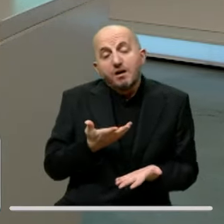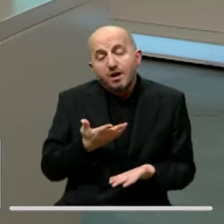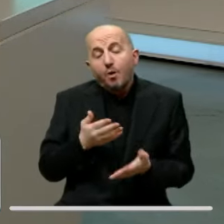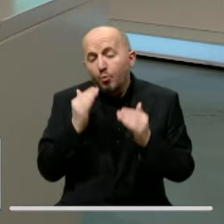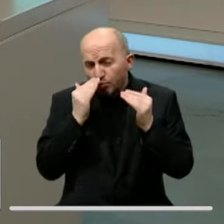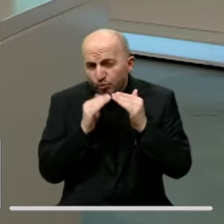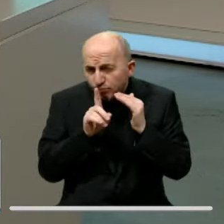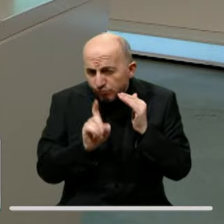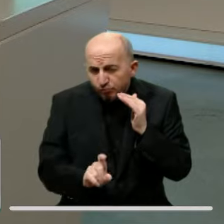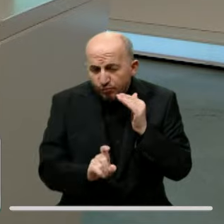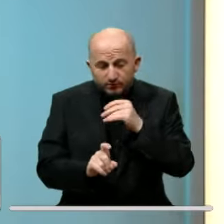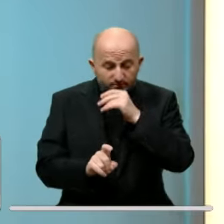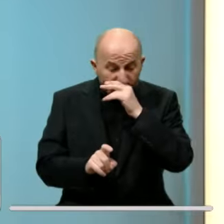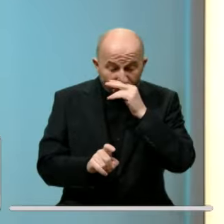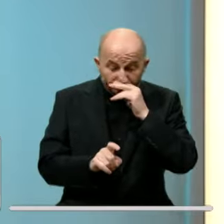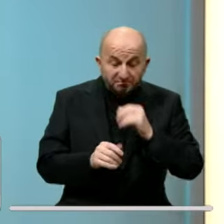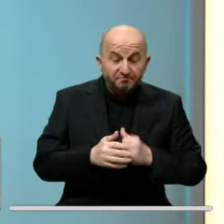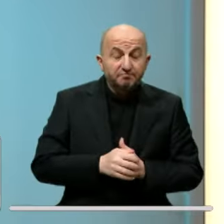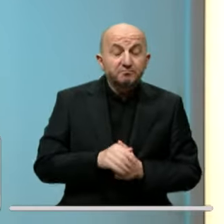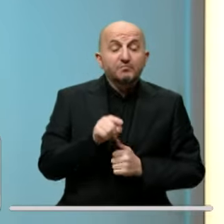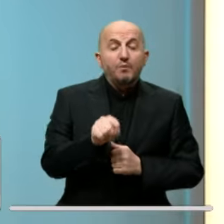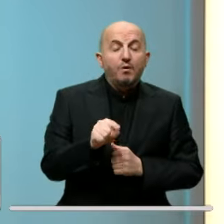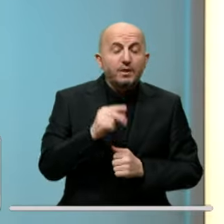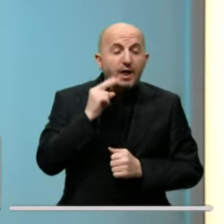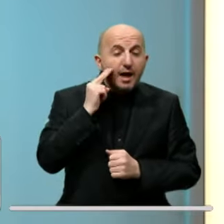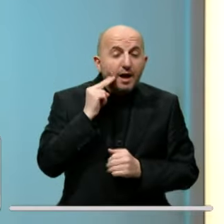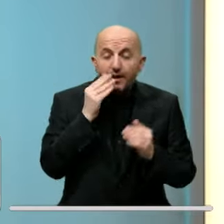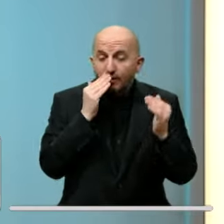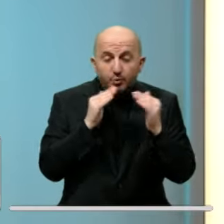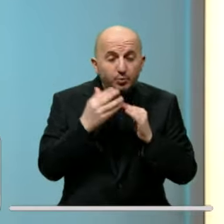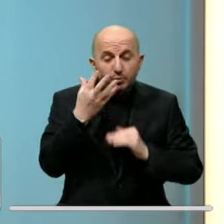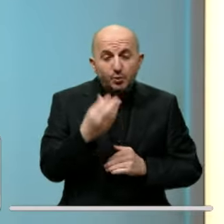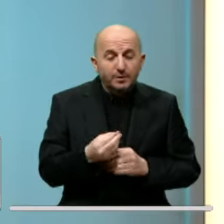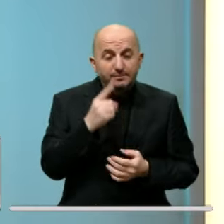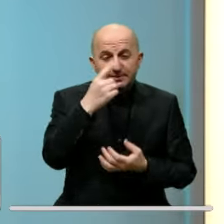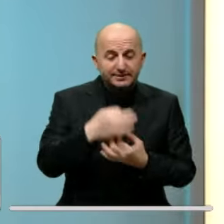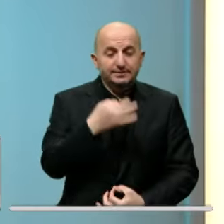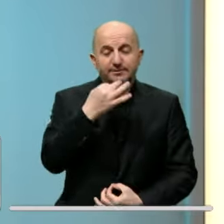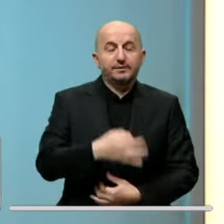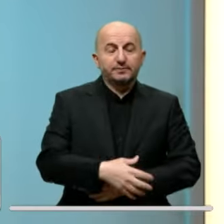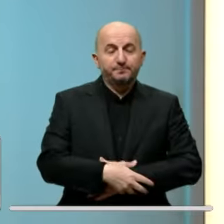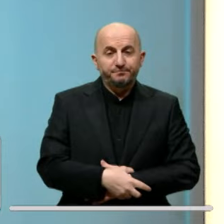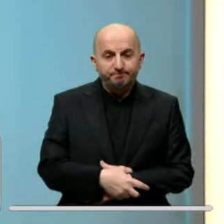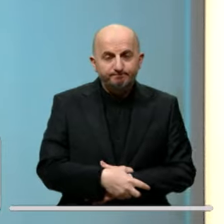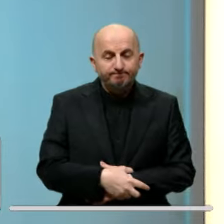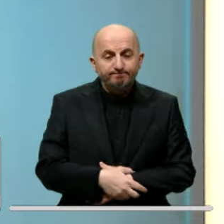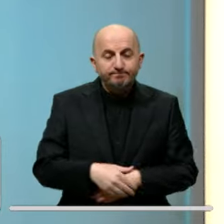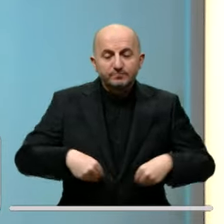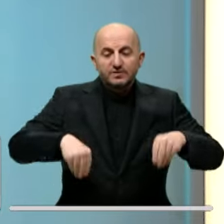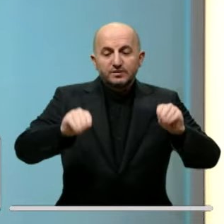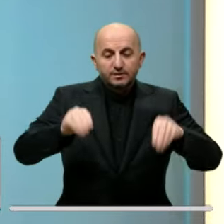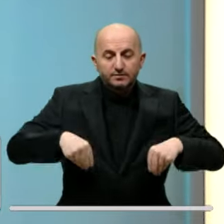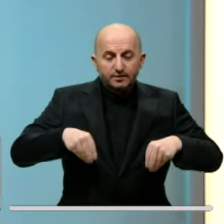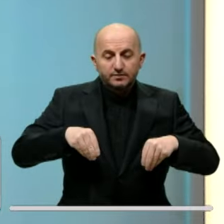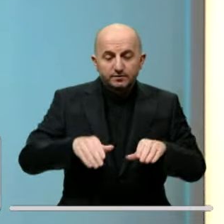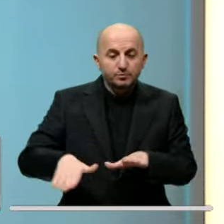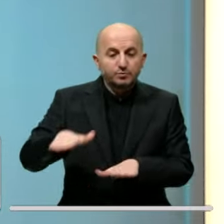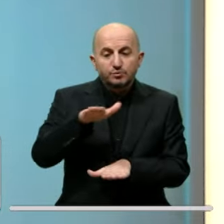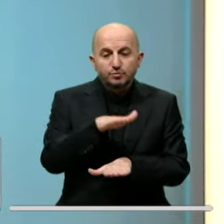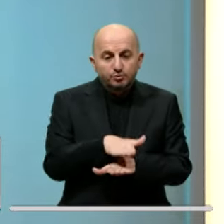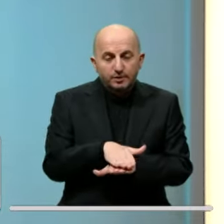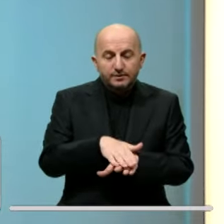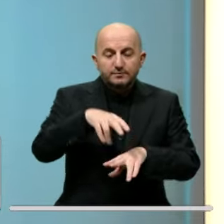istedi. Burada edebe uygun olan bir insanın seccadesi üzerinde